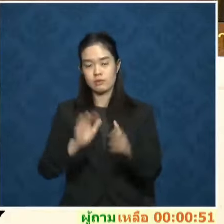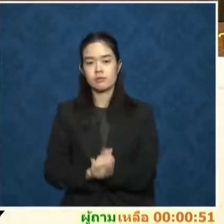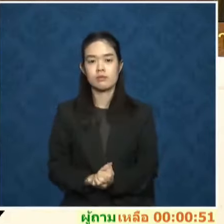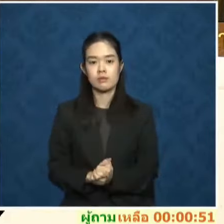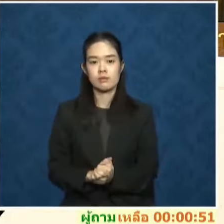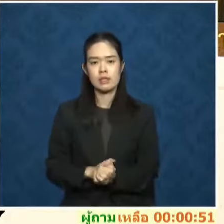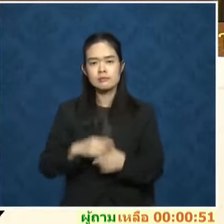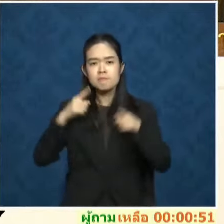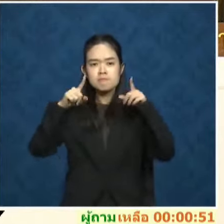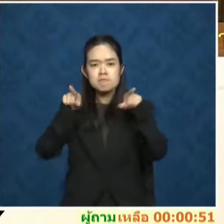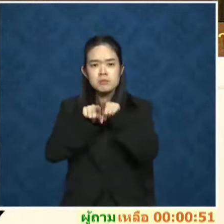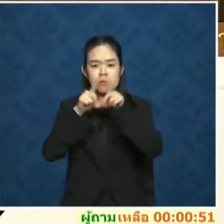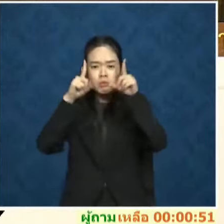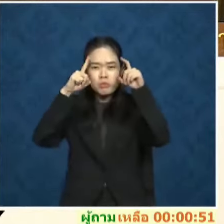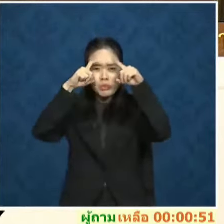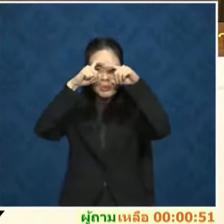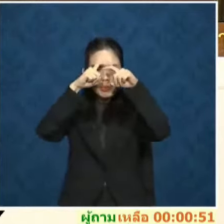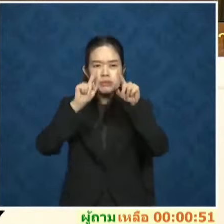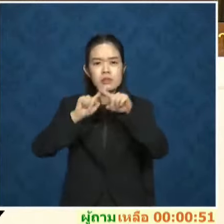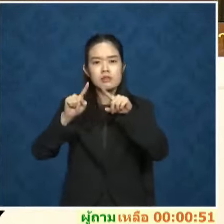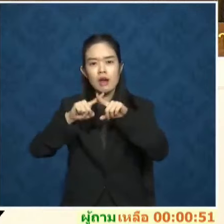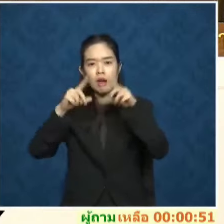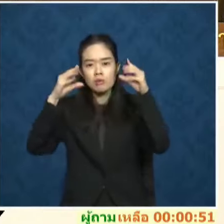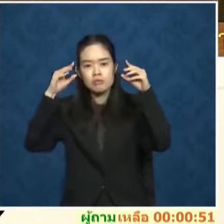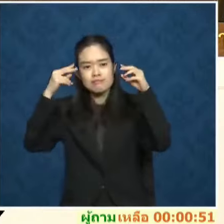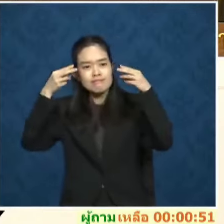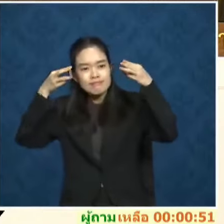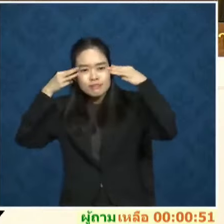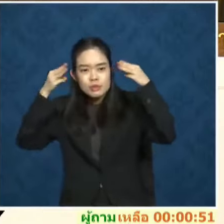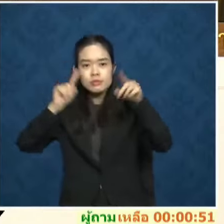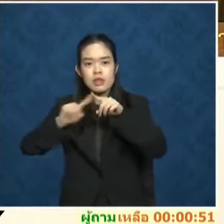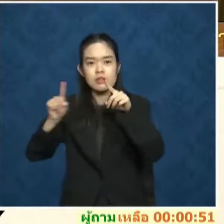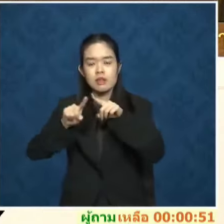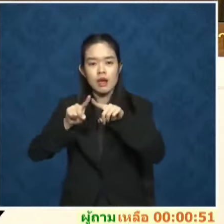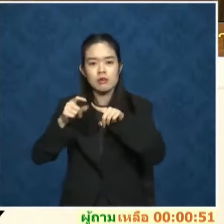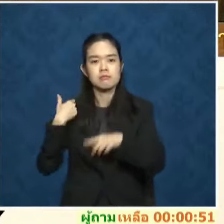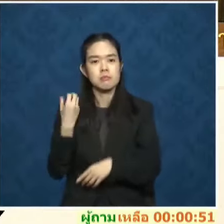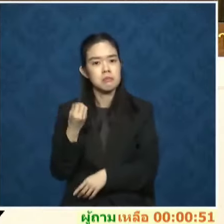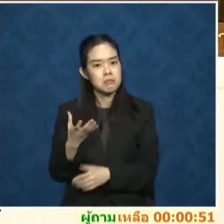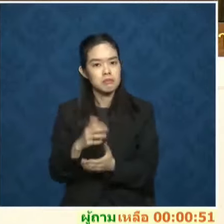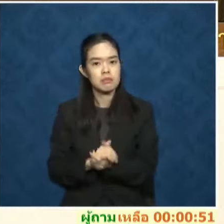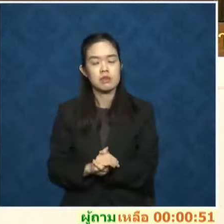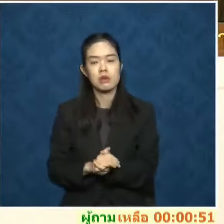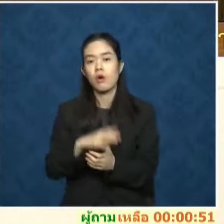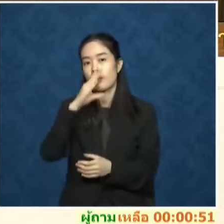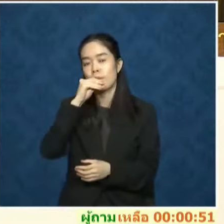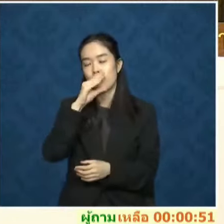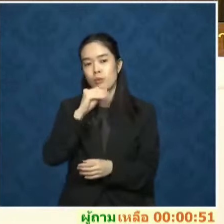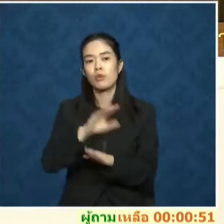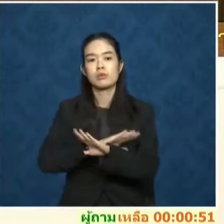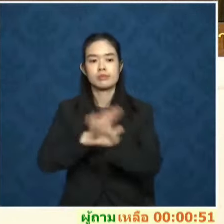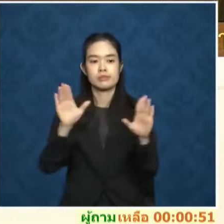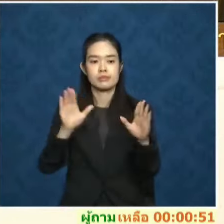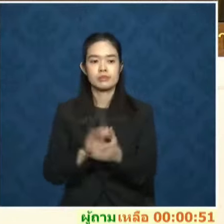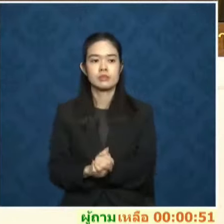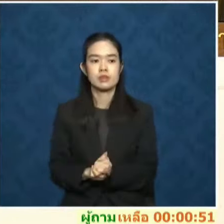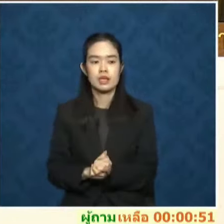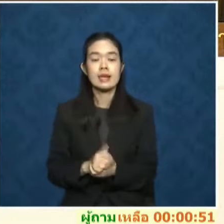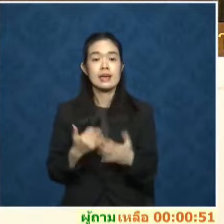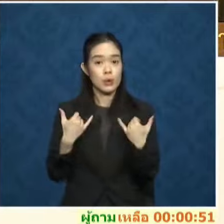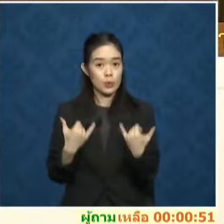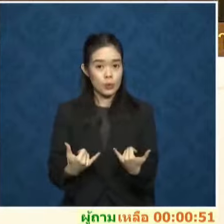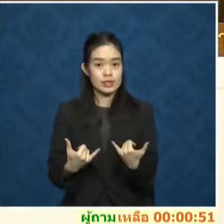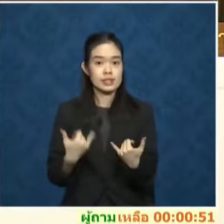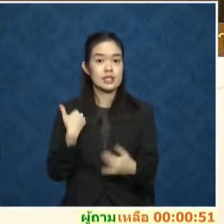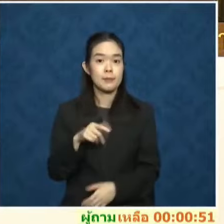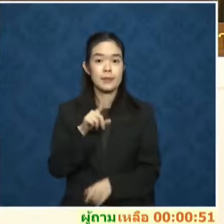ถอนว่าริ้วรอยบนใบหน้ามีเยอะครับ ครับถอนนะครับเพื่อนสมาชิกครับผมว่ามันก็จบด้วยดีแล้วนะครับทั้งคำถามและคำตอบท่าน